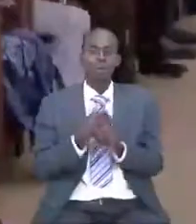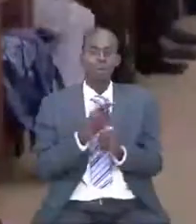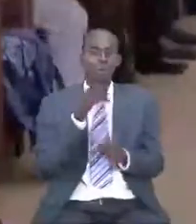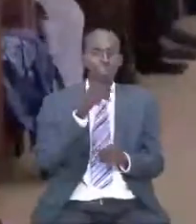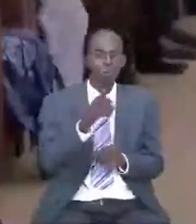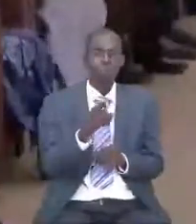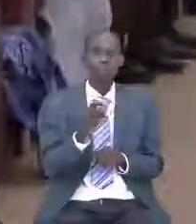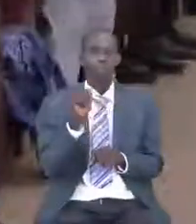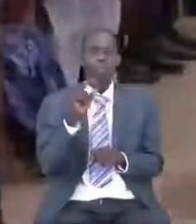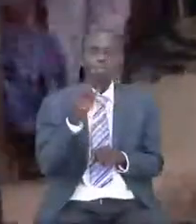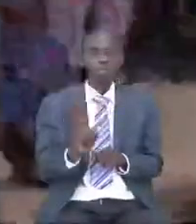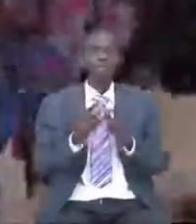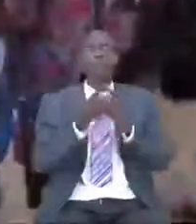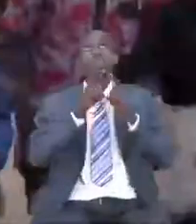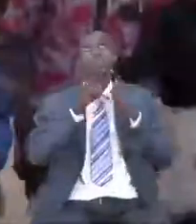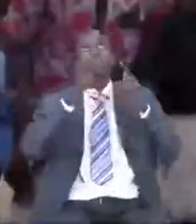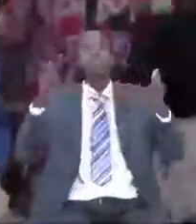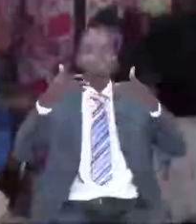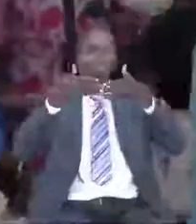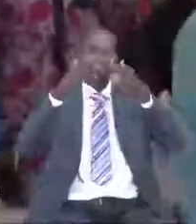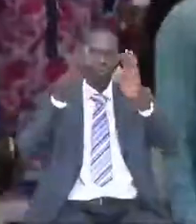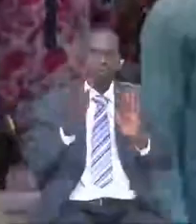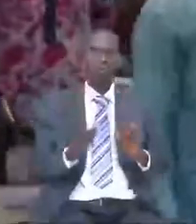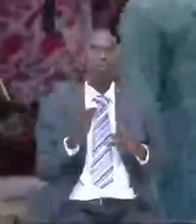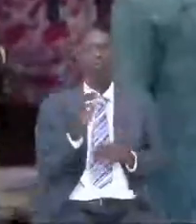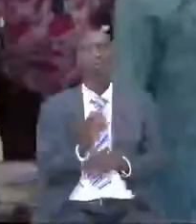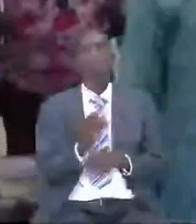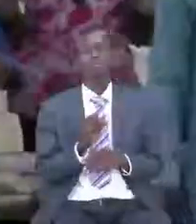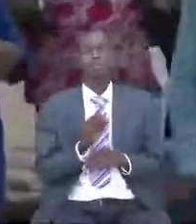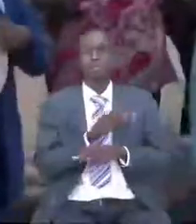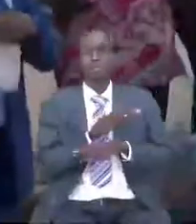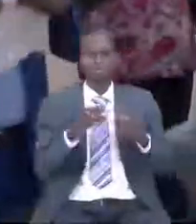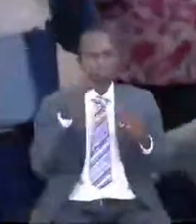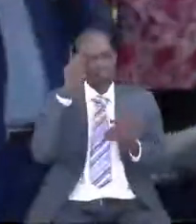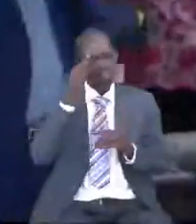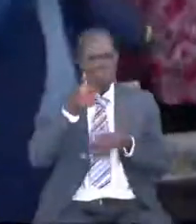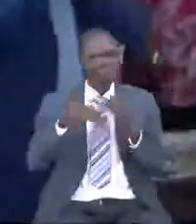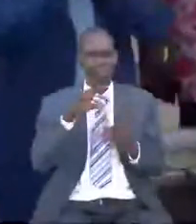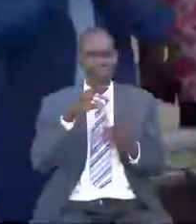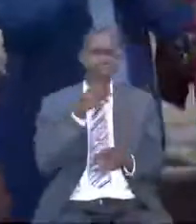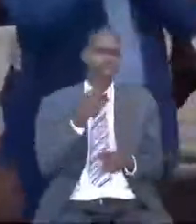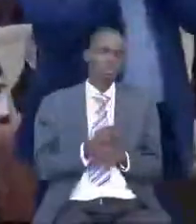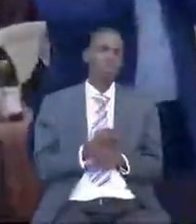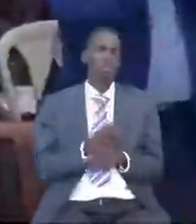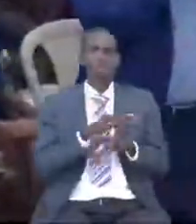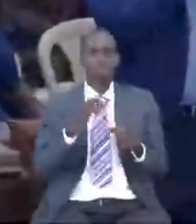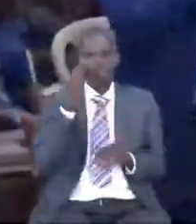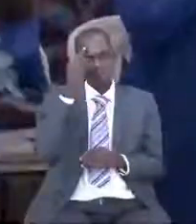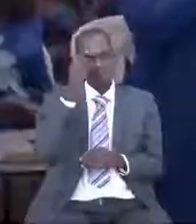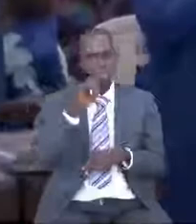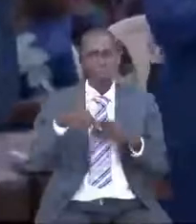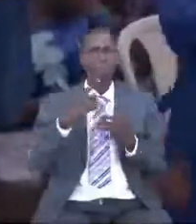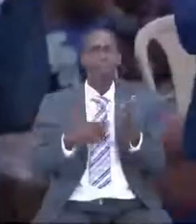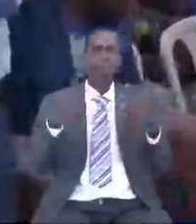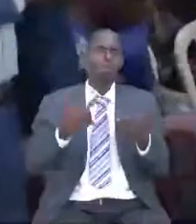envoie-le au Dieu Tout-Puissant pour qu'il fasse de toi un pionnier extraordinaire. Ne pense pas à